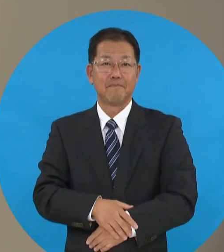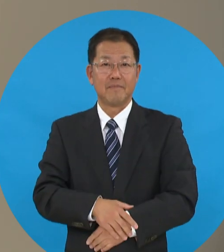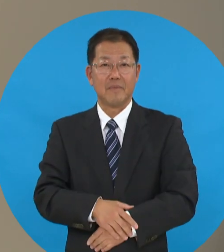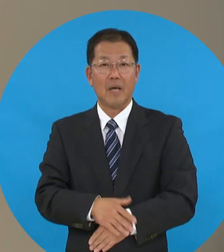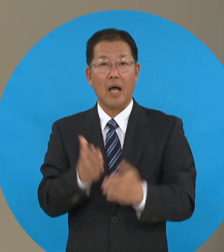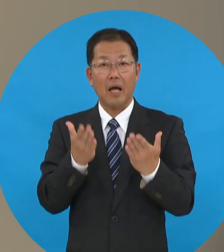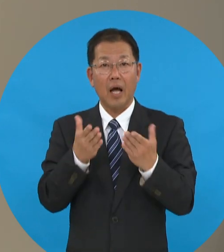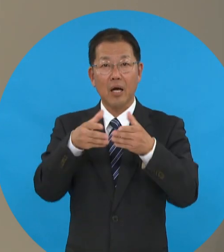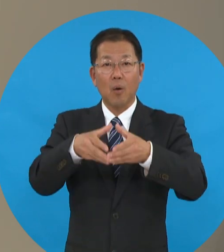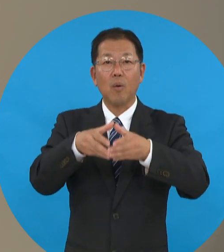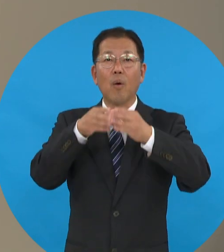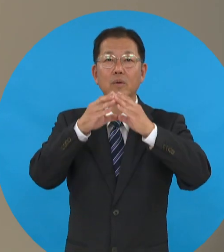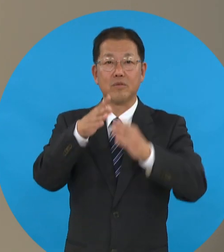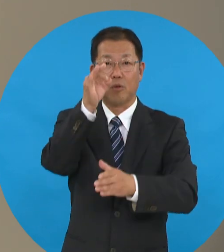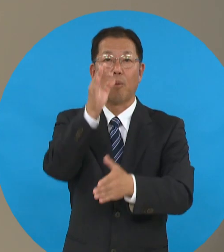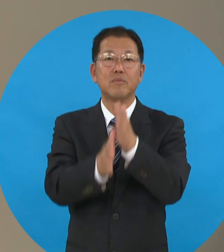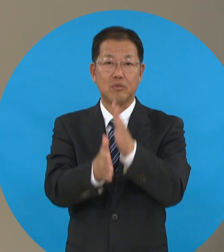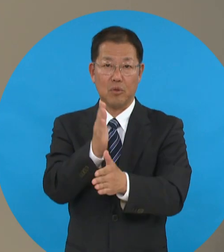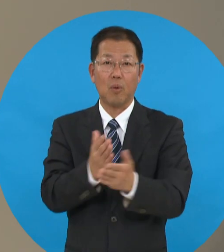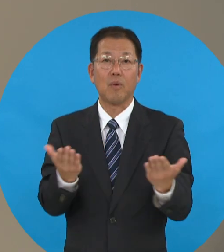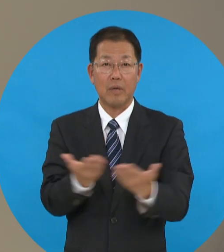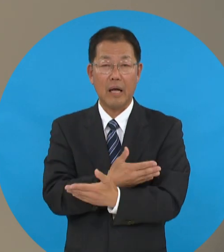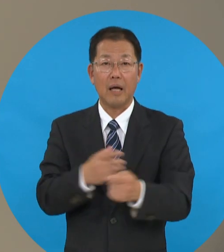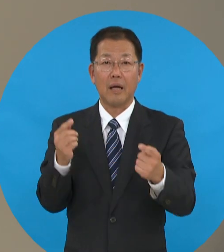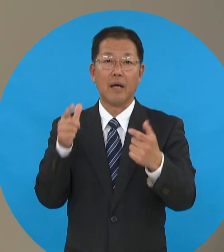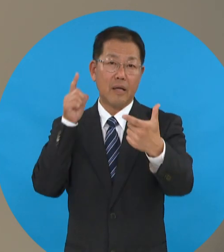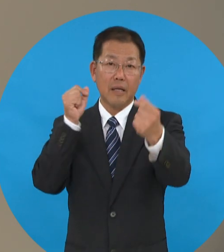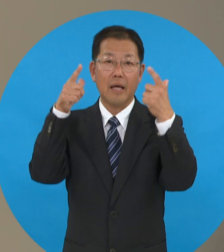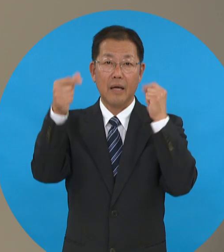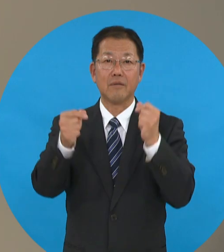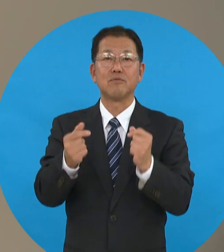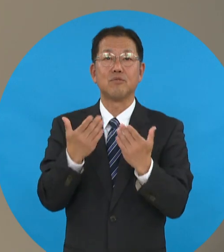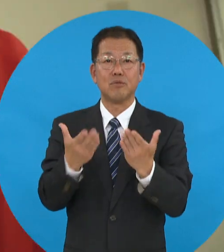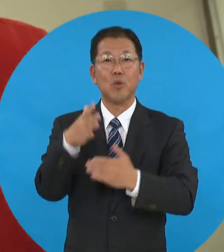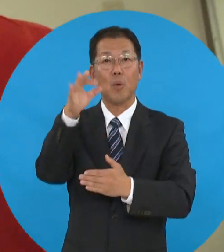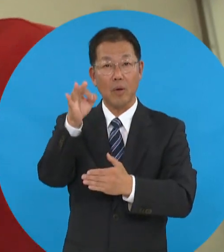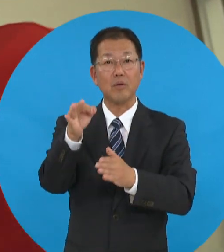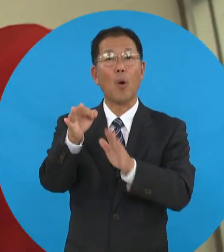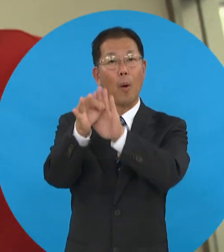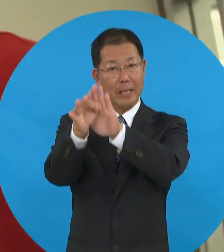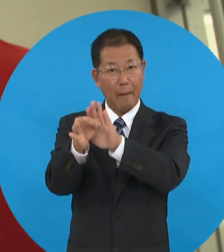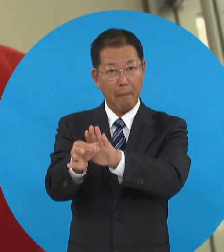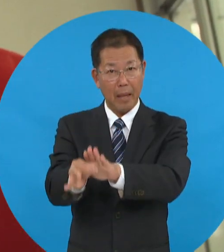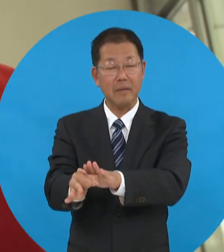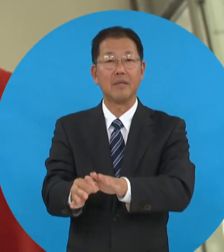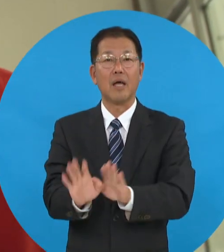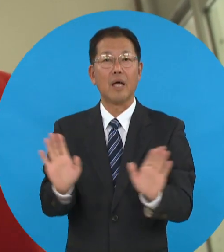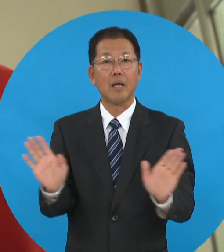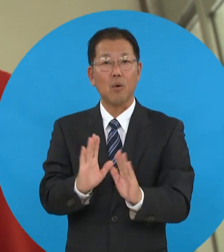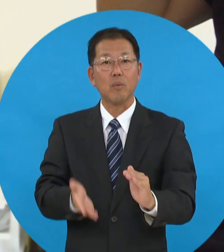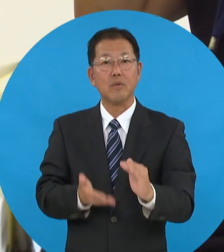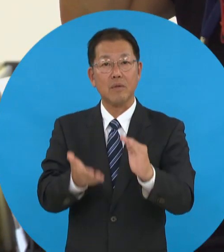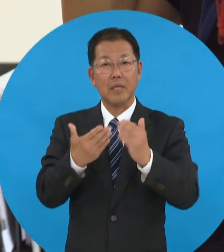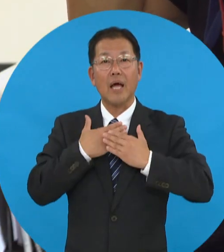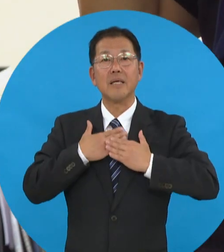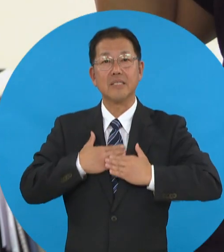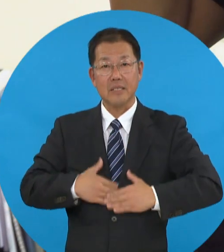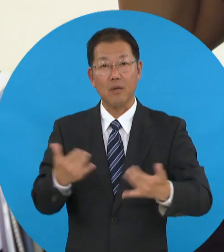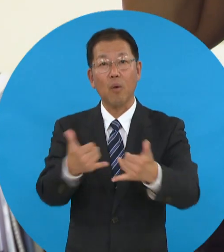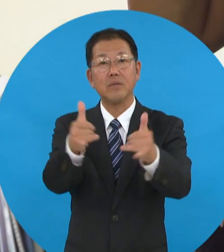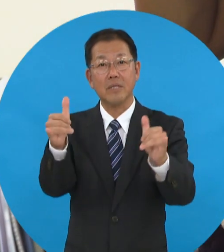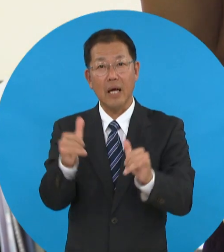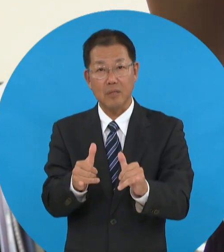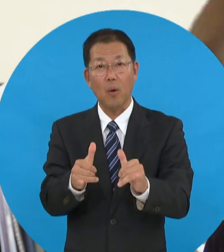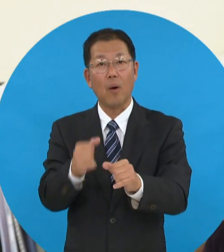の無料化や大学授業料の減免など、子育て安心の社会を